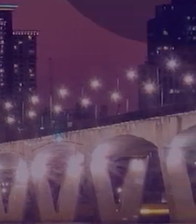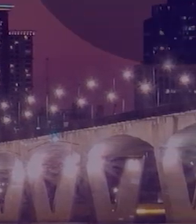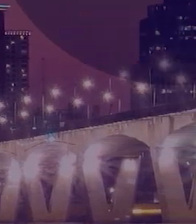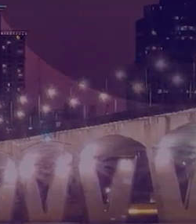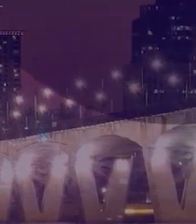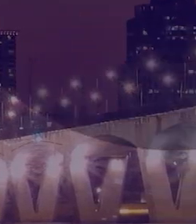n